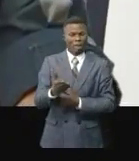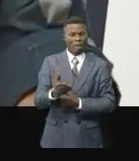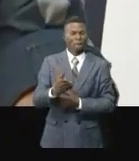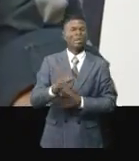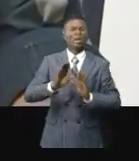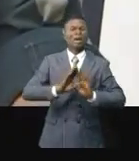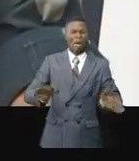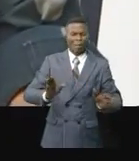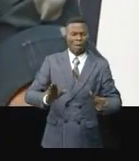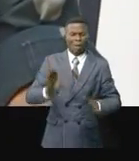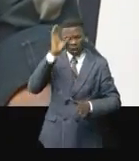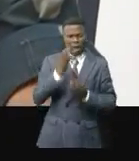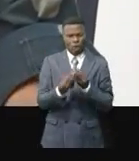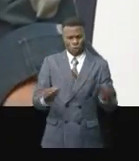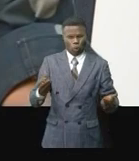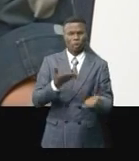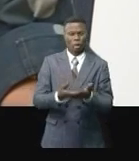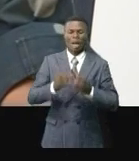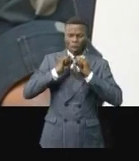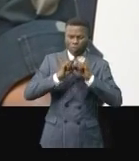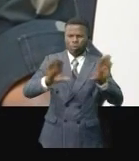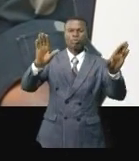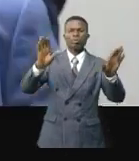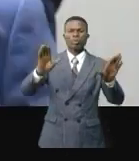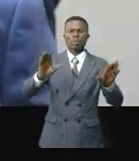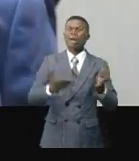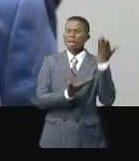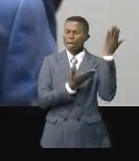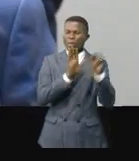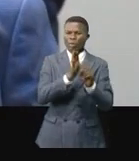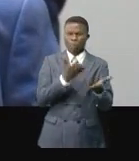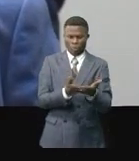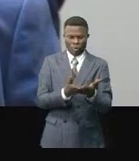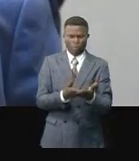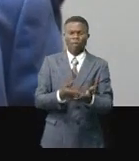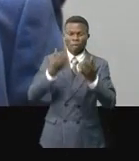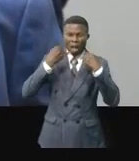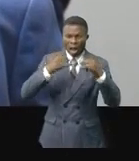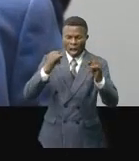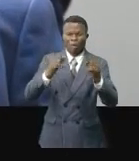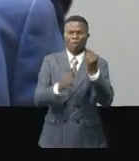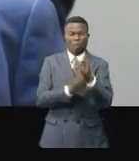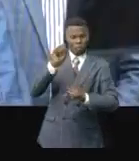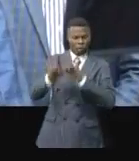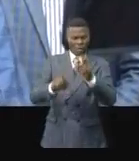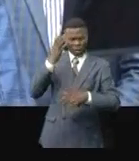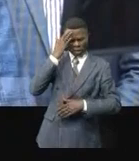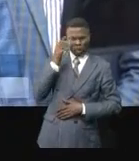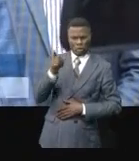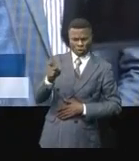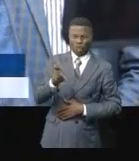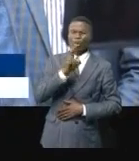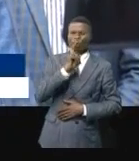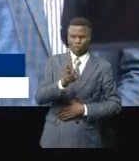la possibilité, la faculté de verbaliser. Et c'est ça qui est très important. Lorsqu'on verbalise la personne, ils sentent que cette personne a